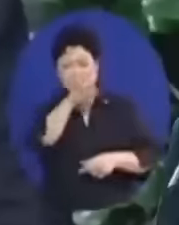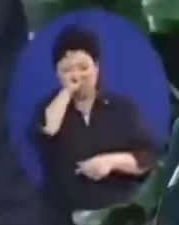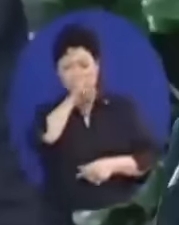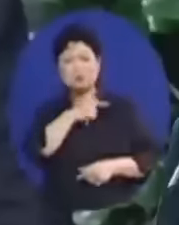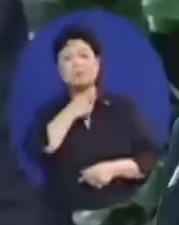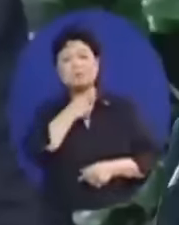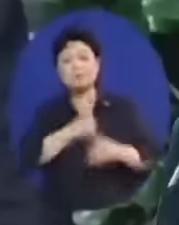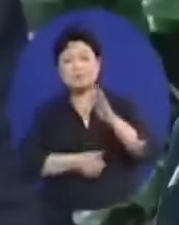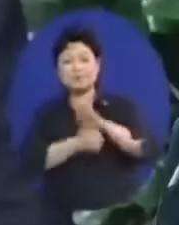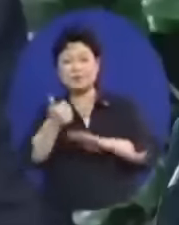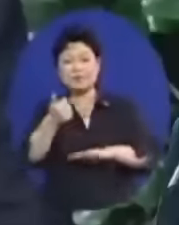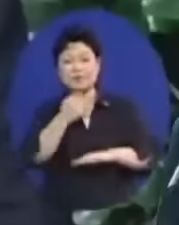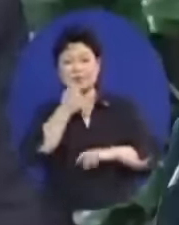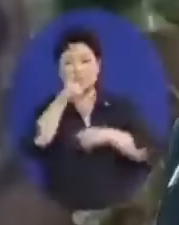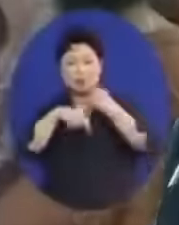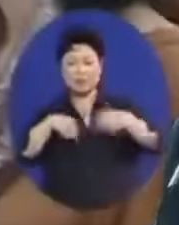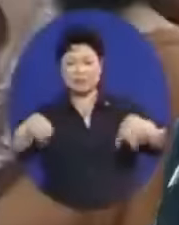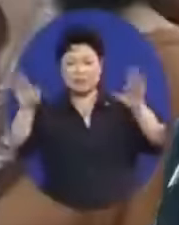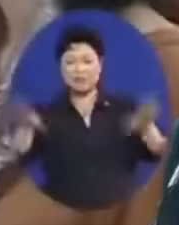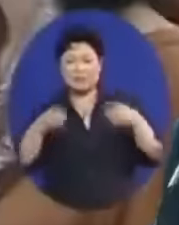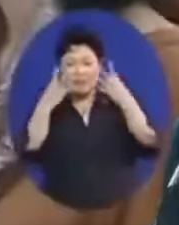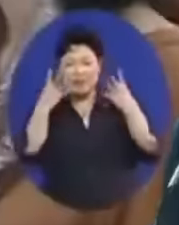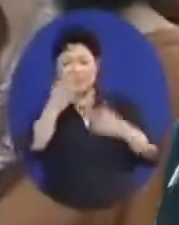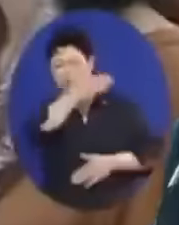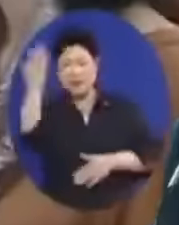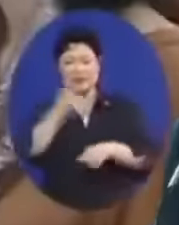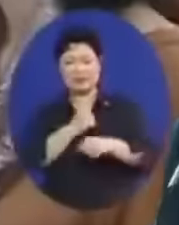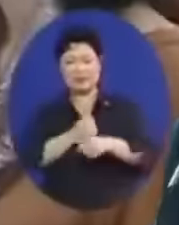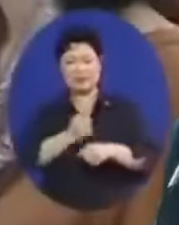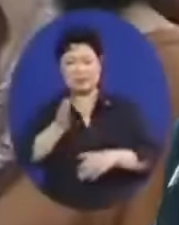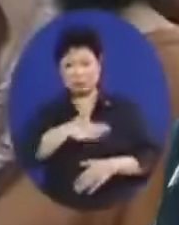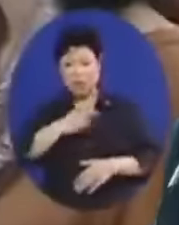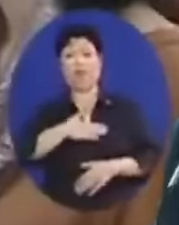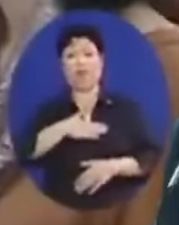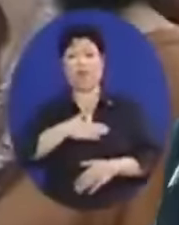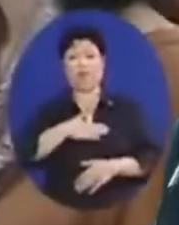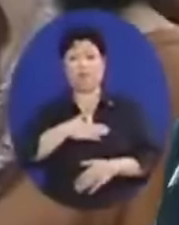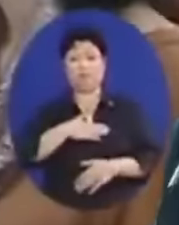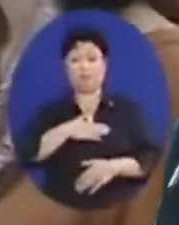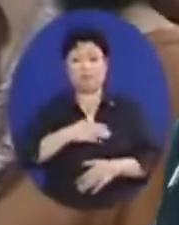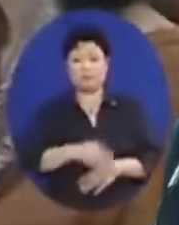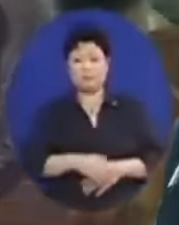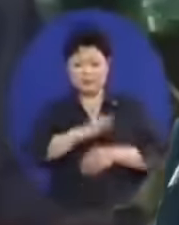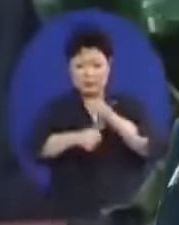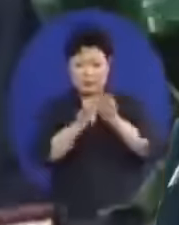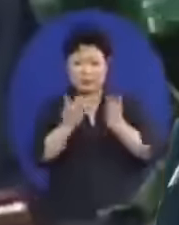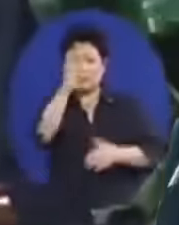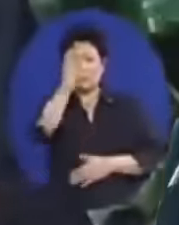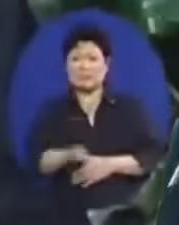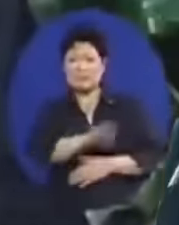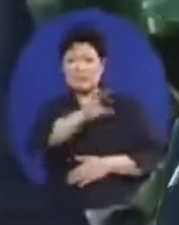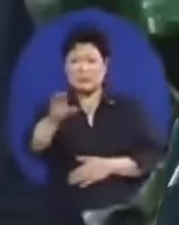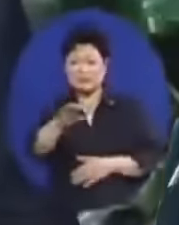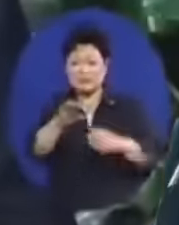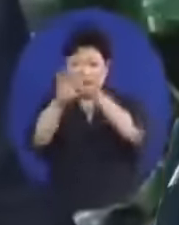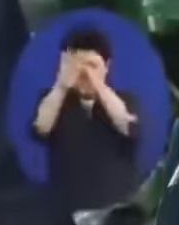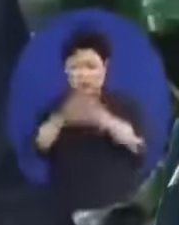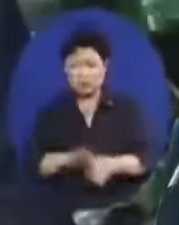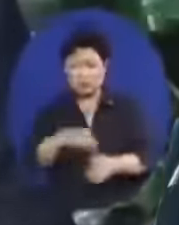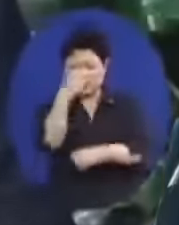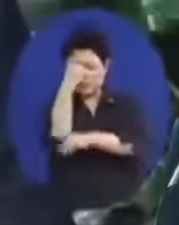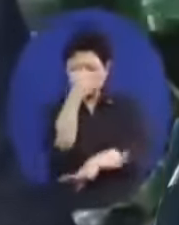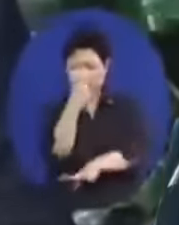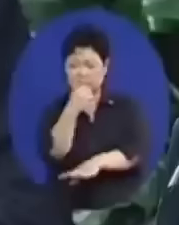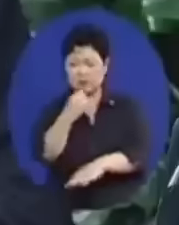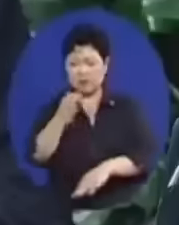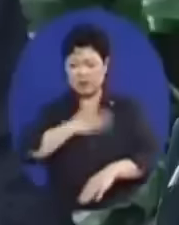내 청춘으로 독수리같이 새롭게 하는다. 이게 내 정체성인 것입니다. 성경이 십자가를 통해서 근본적인